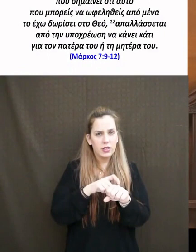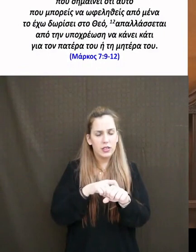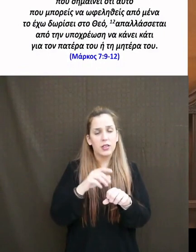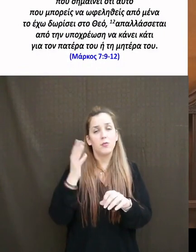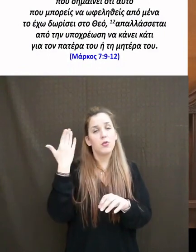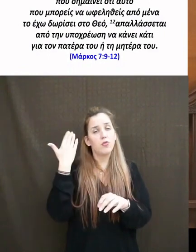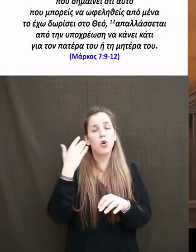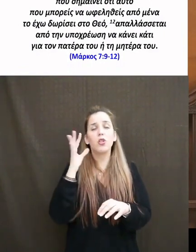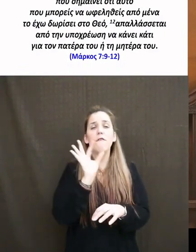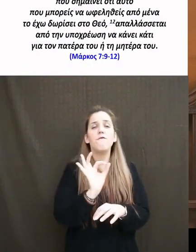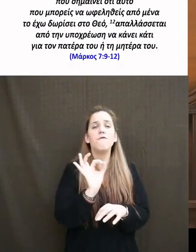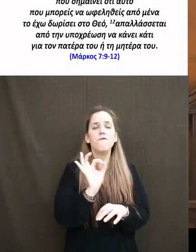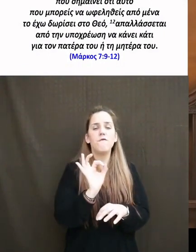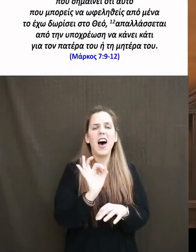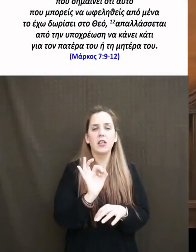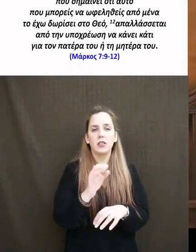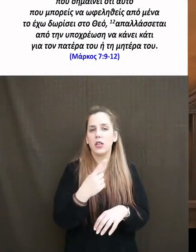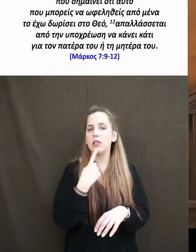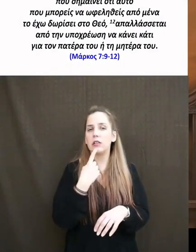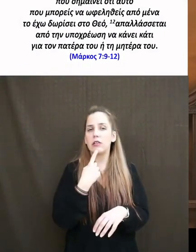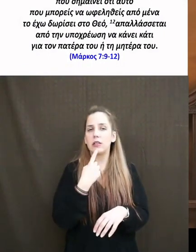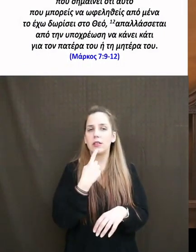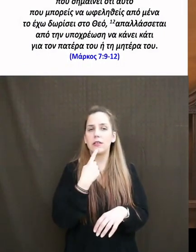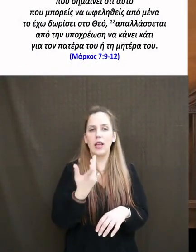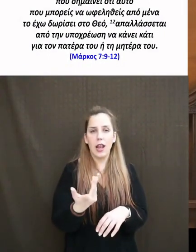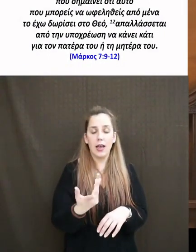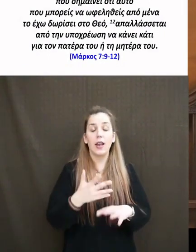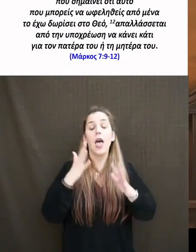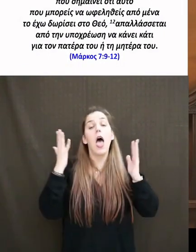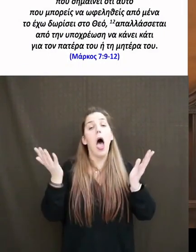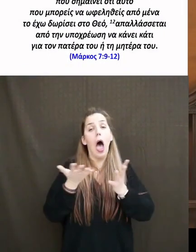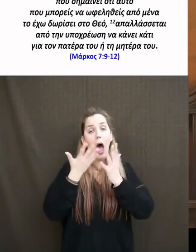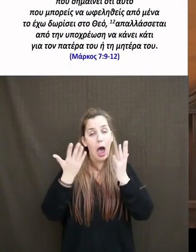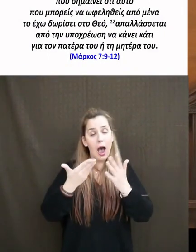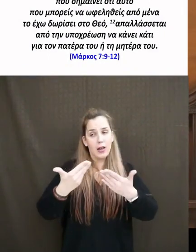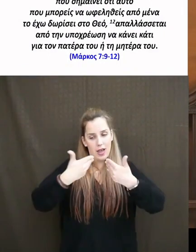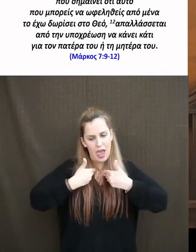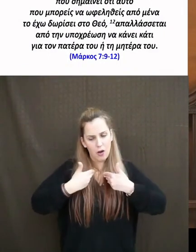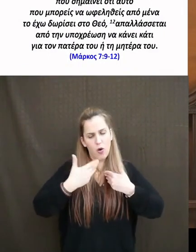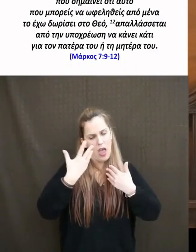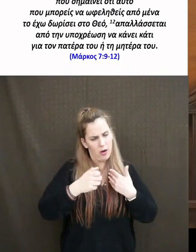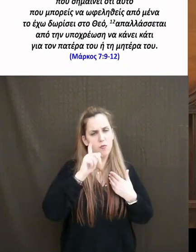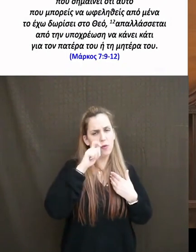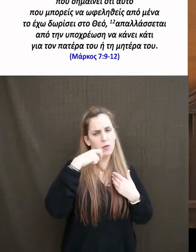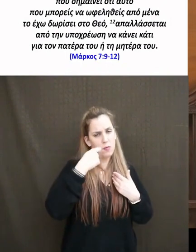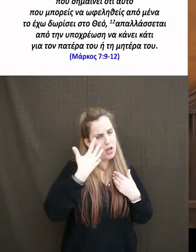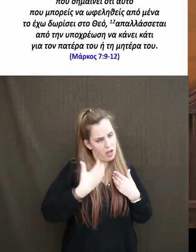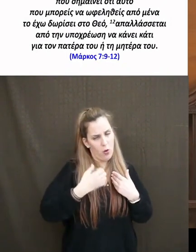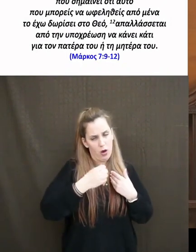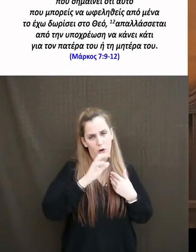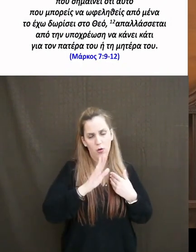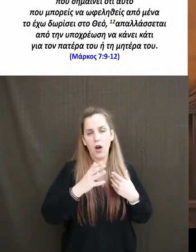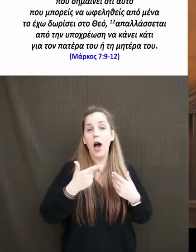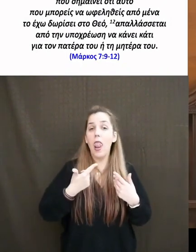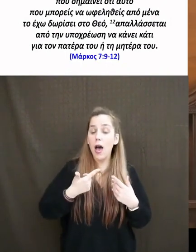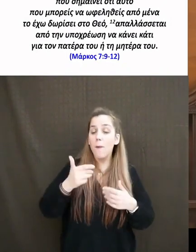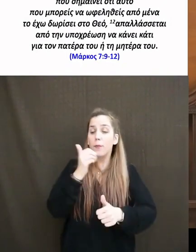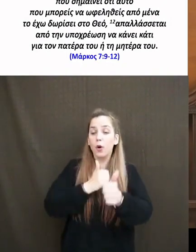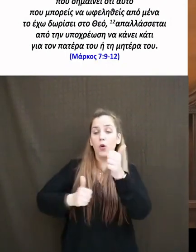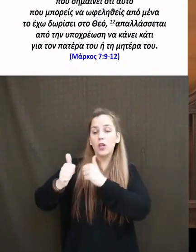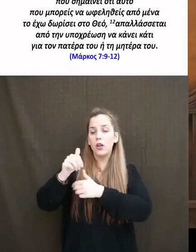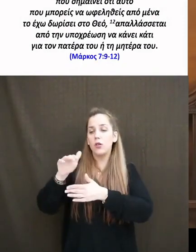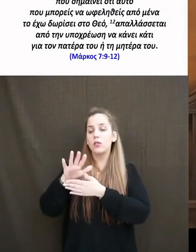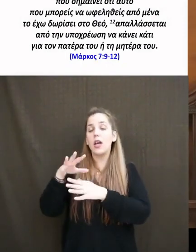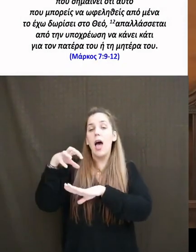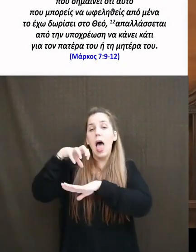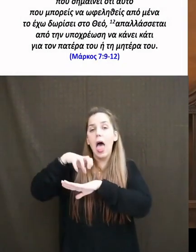δωρήσει στο Θεό, απαλλάσσεται από την υποχρέωση να κάνει κάτι για τον πατέρα του ή τη μητέρα του.